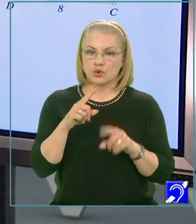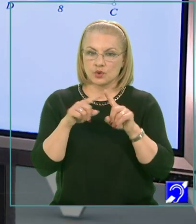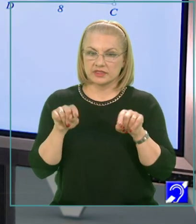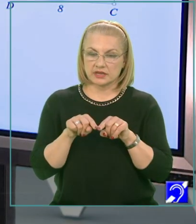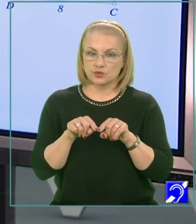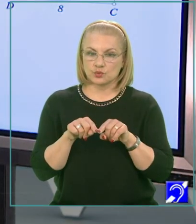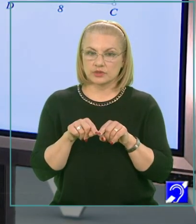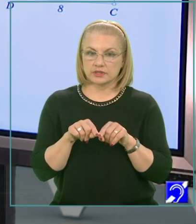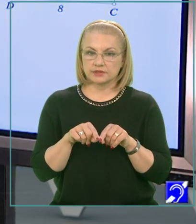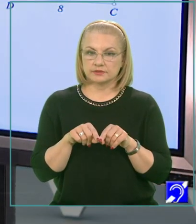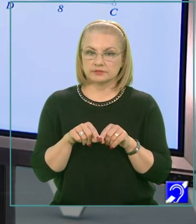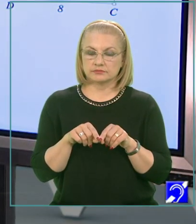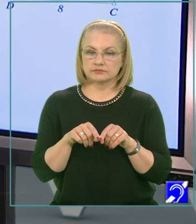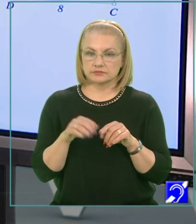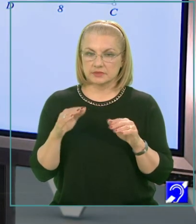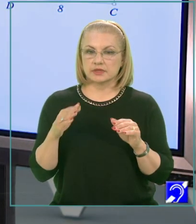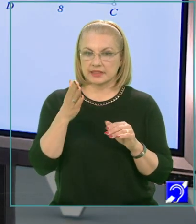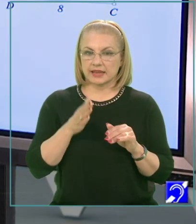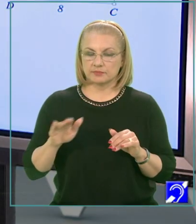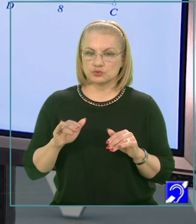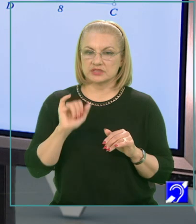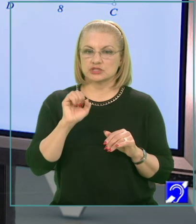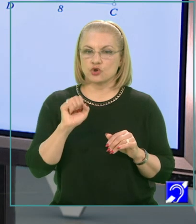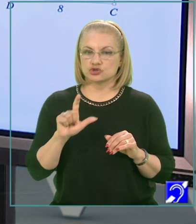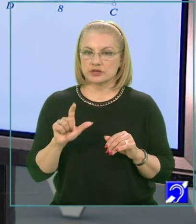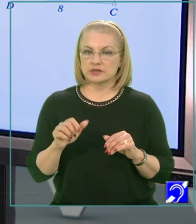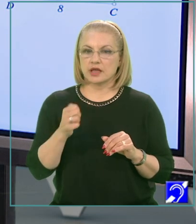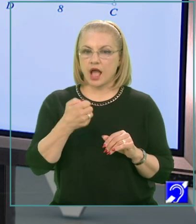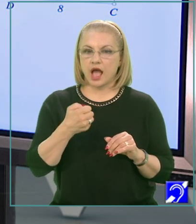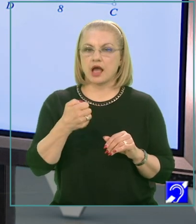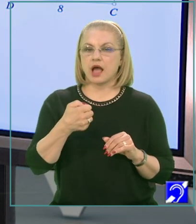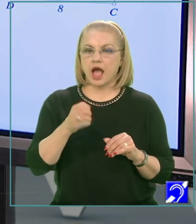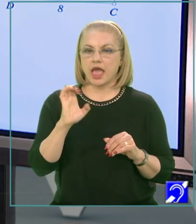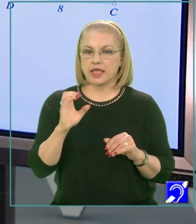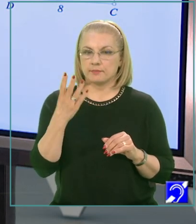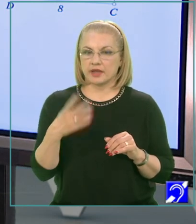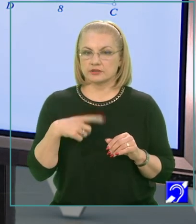este dreptunghic isoscel, știm că e 4 radical din 2,